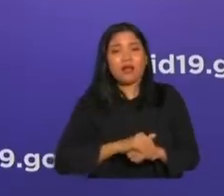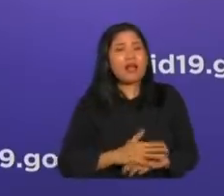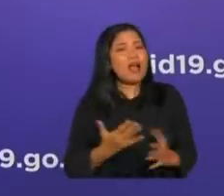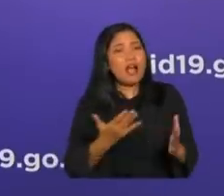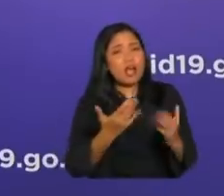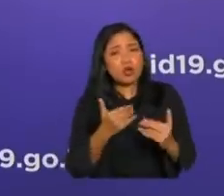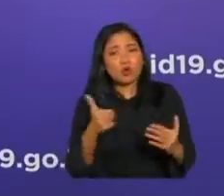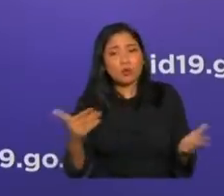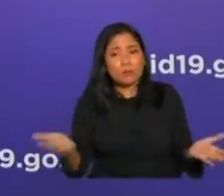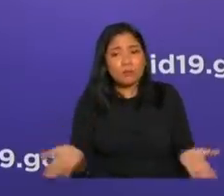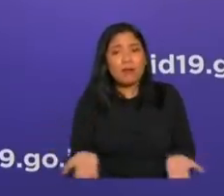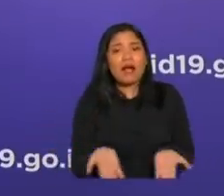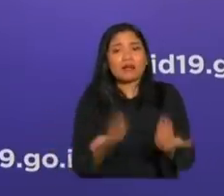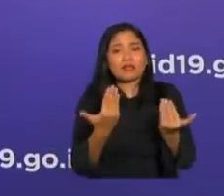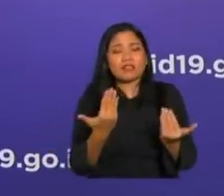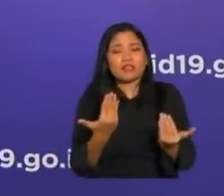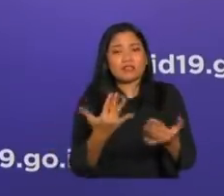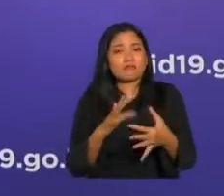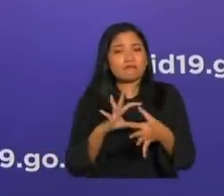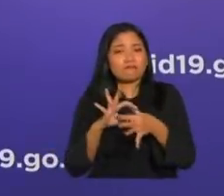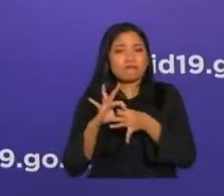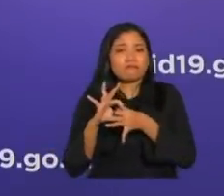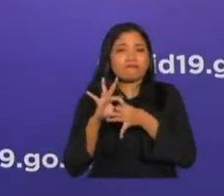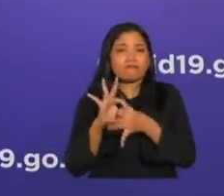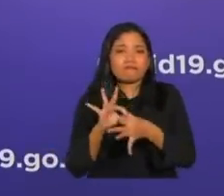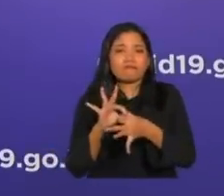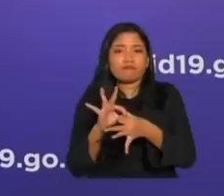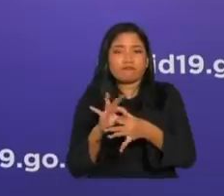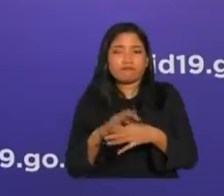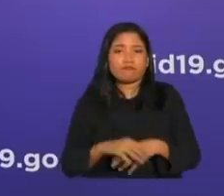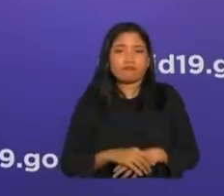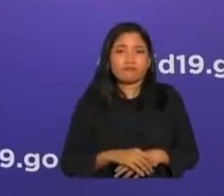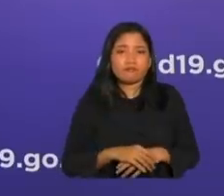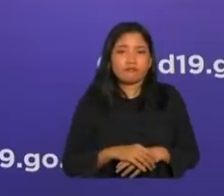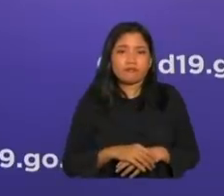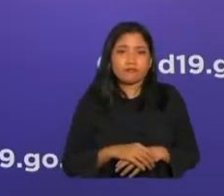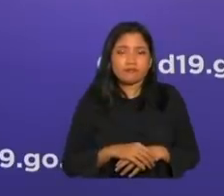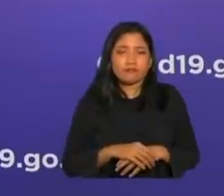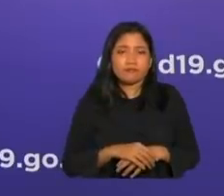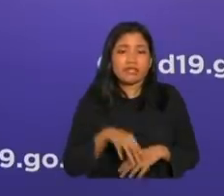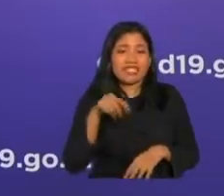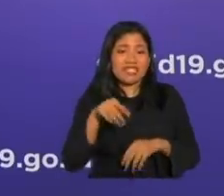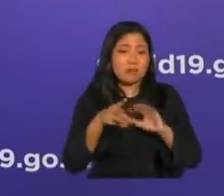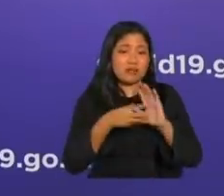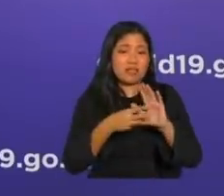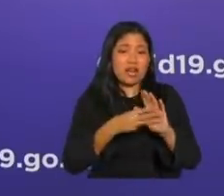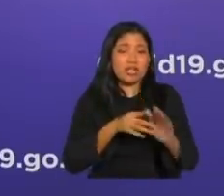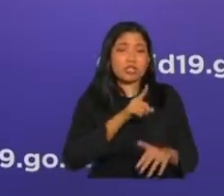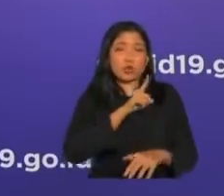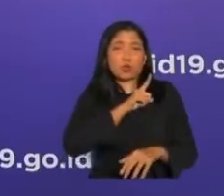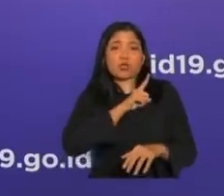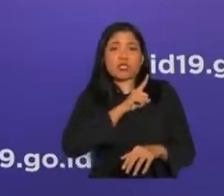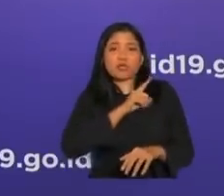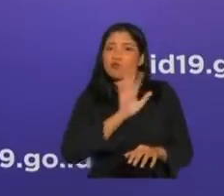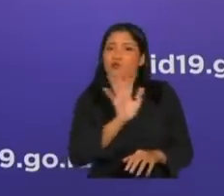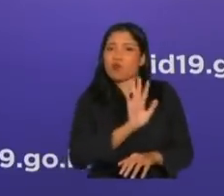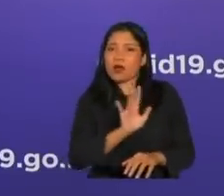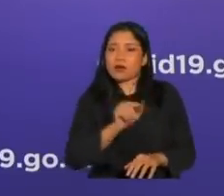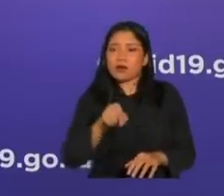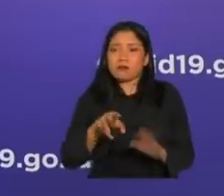bangkit bergotong-royong permasalahan ini bukan permasalahan satu orang bukan permasalahan